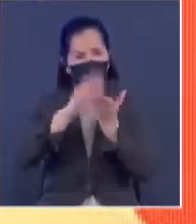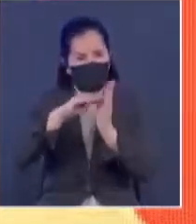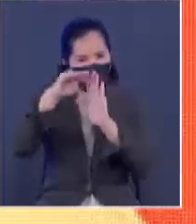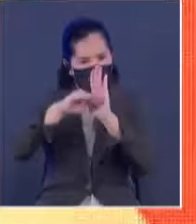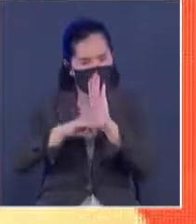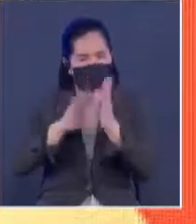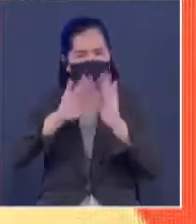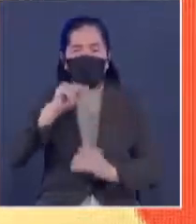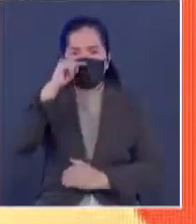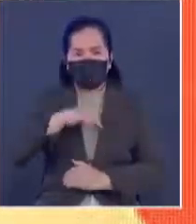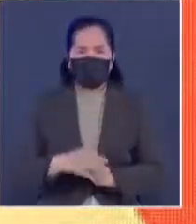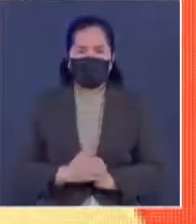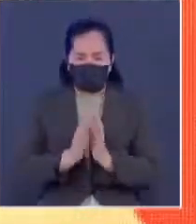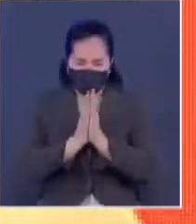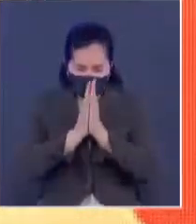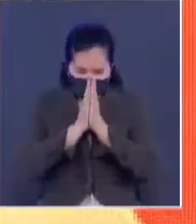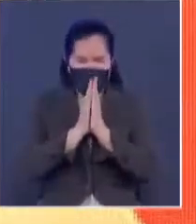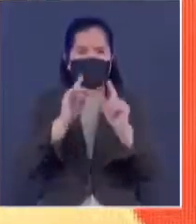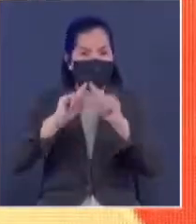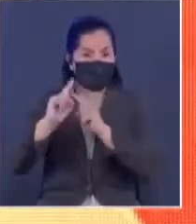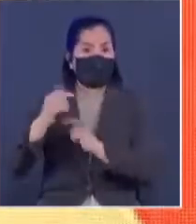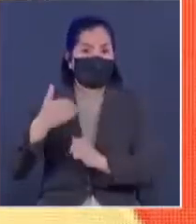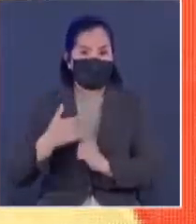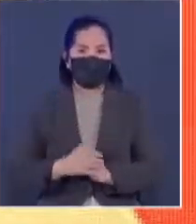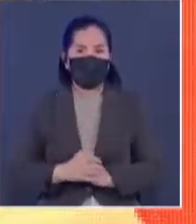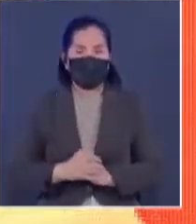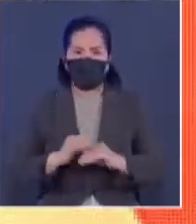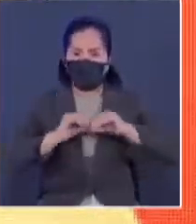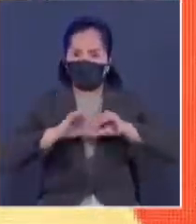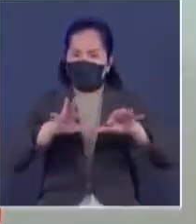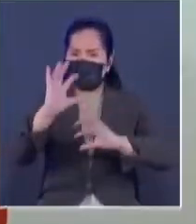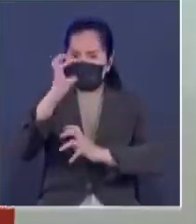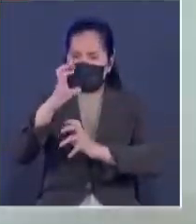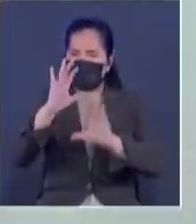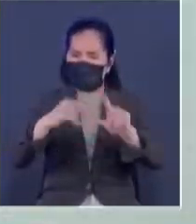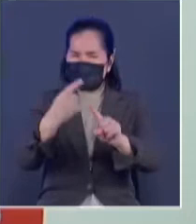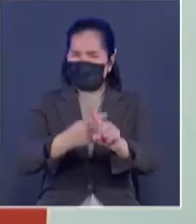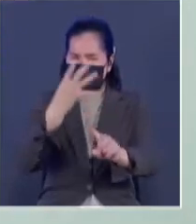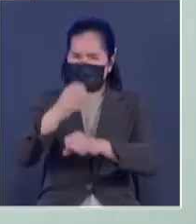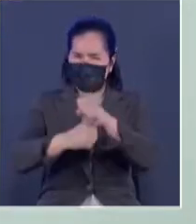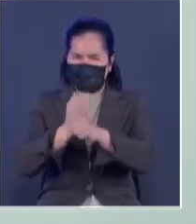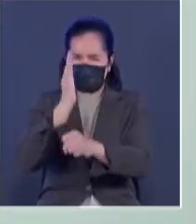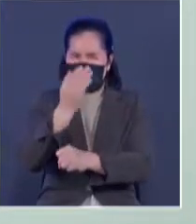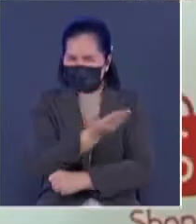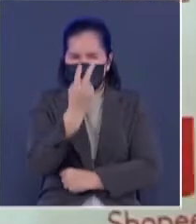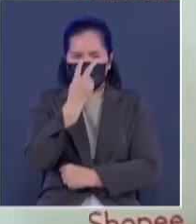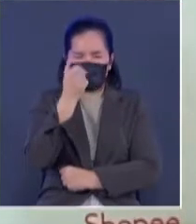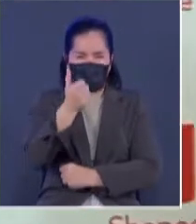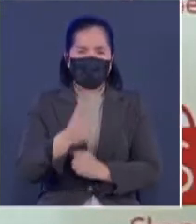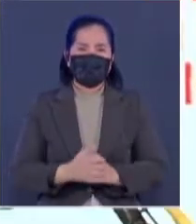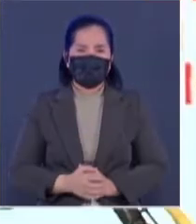เป็นไทยนะคะเช่นการบวงสรวงส่วนกำหนดฉายภาพยนตร์นั้นคาดว่าจะได้ชมกันในช่วงประมาณเดือนเมษายนปีหน้าไปฟังเสียงพี่ตู่กัน